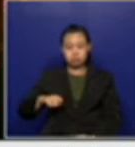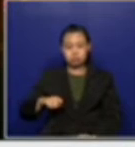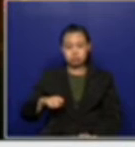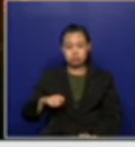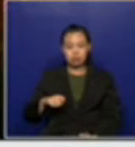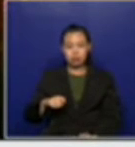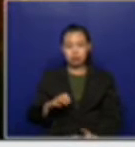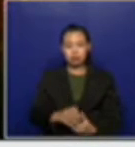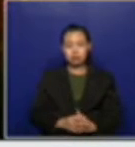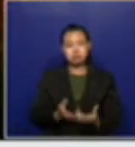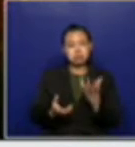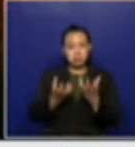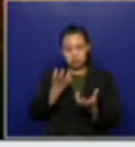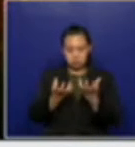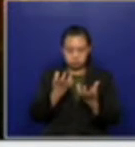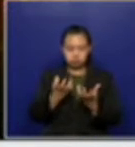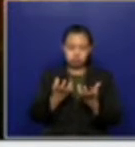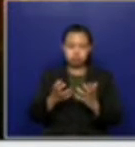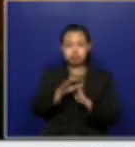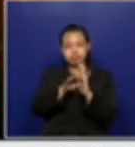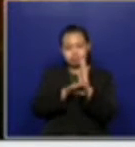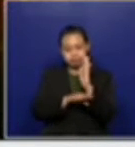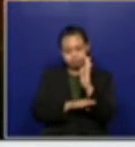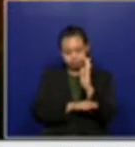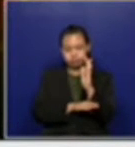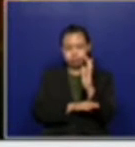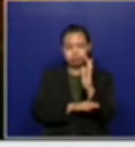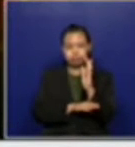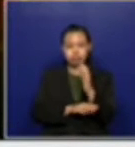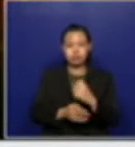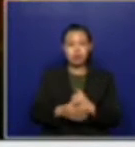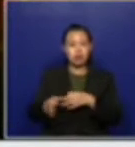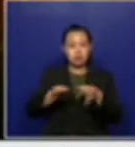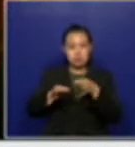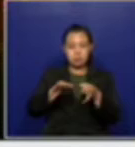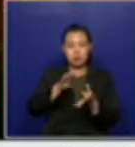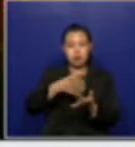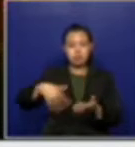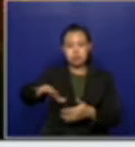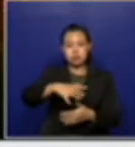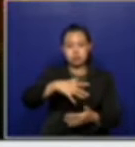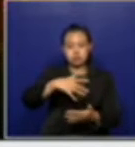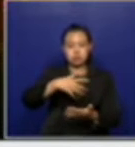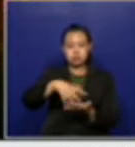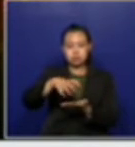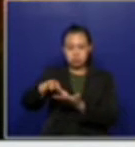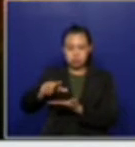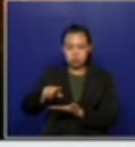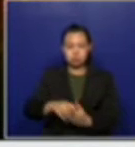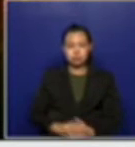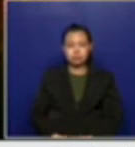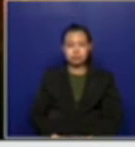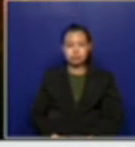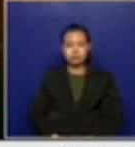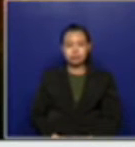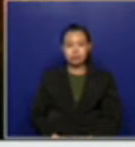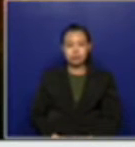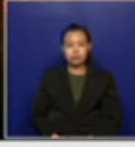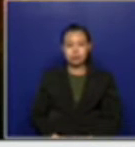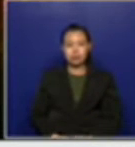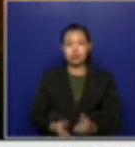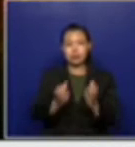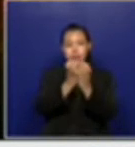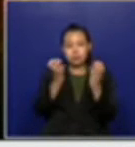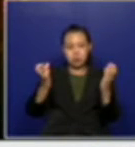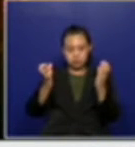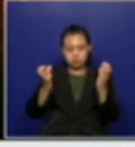เห็นภาพและให้พี่น้องประชาชนได้รับทราบว่ารัฐธรรมนูญมาตรา258นั้นเขาบอกว่าการปฏิรูปนั้นต้อง